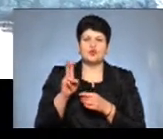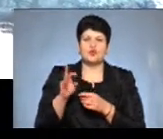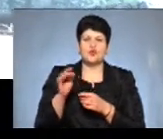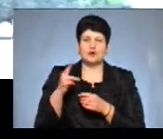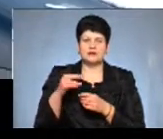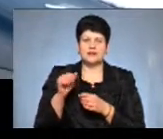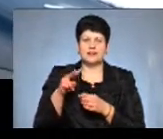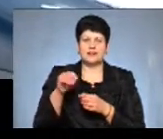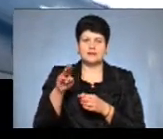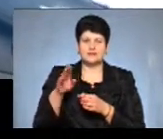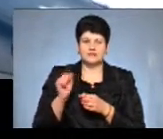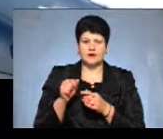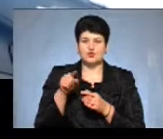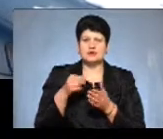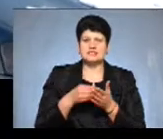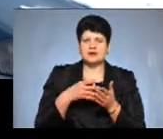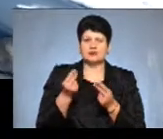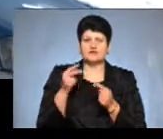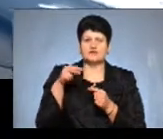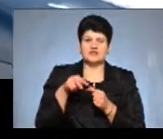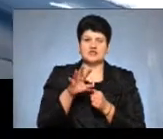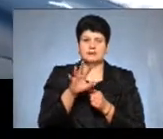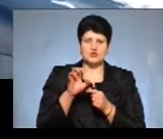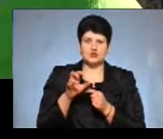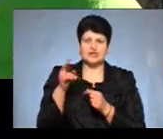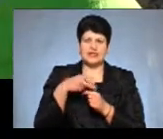Литві. Його ціна за кордоном – 2500 євро.